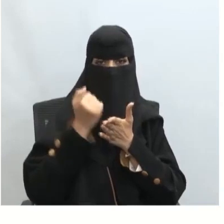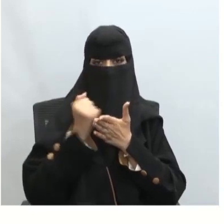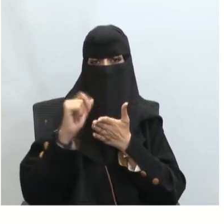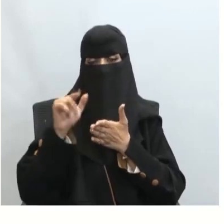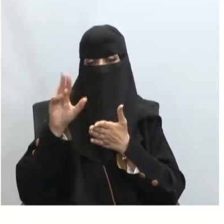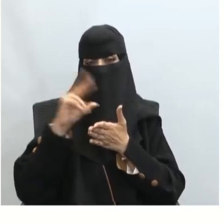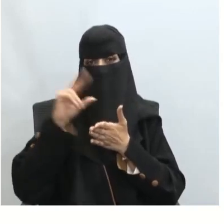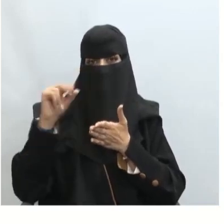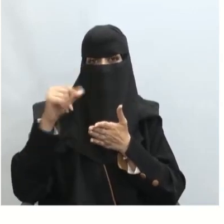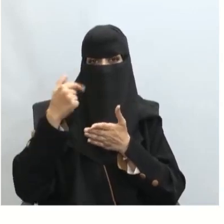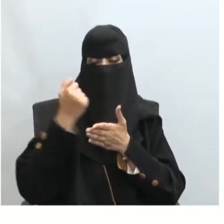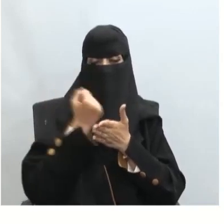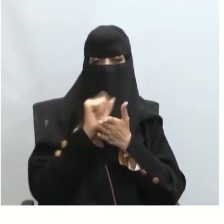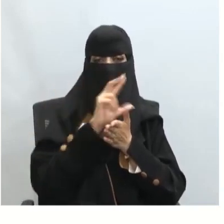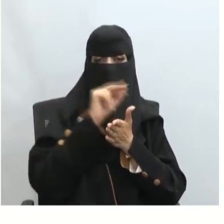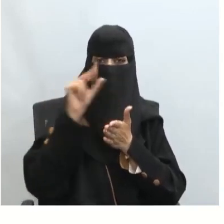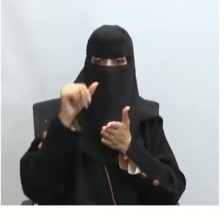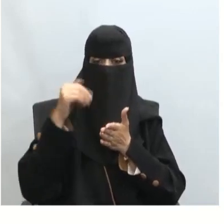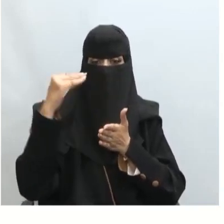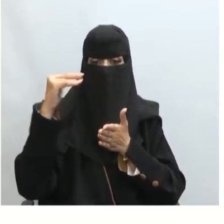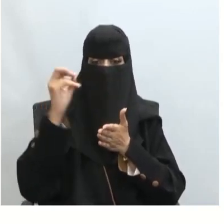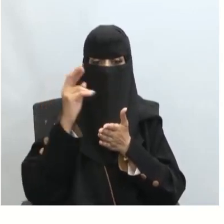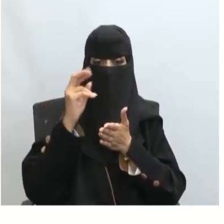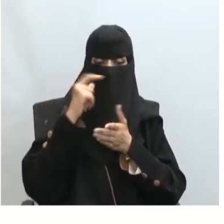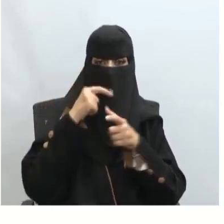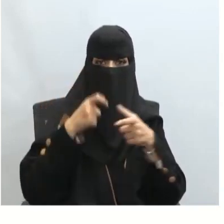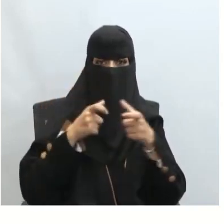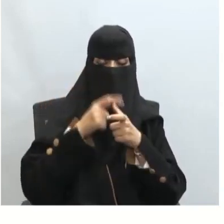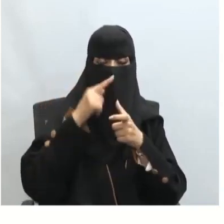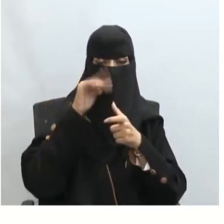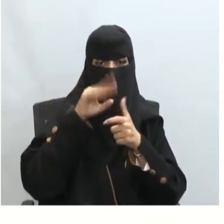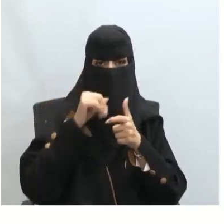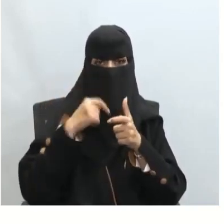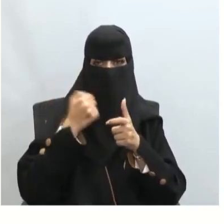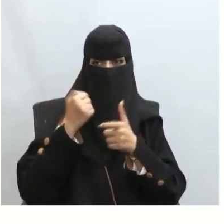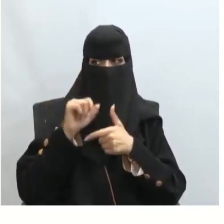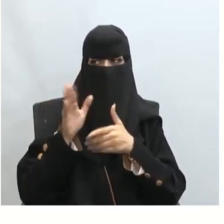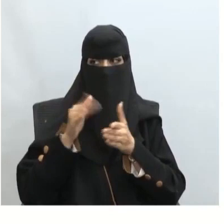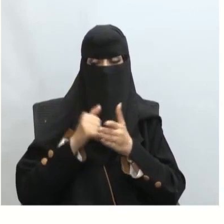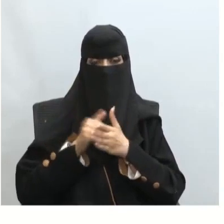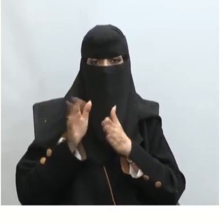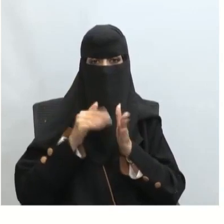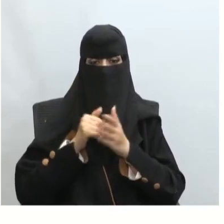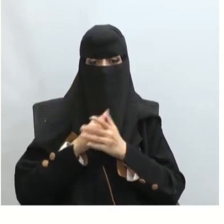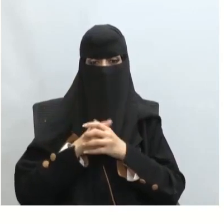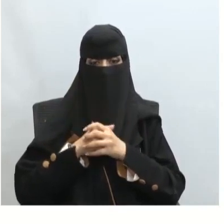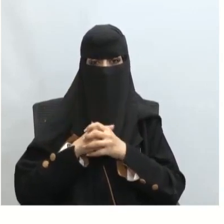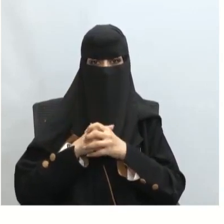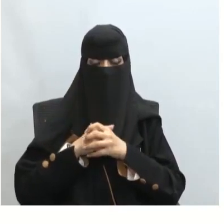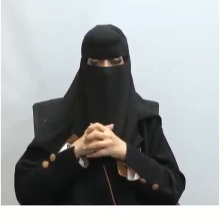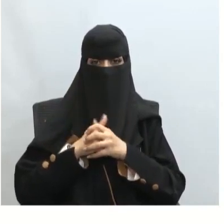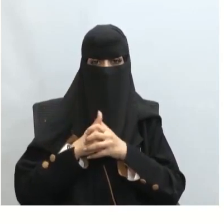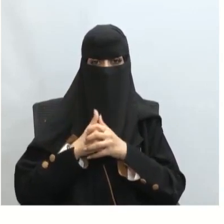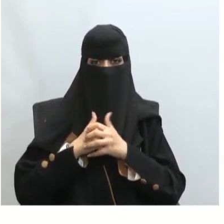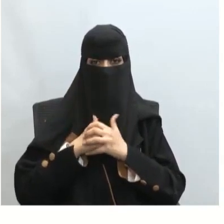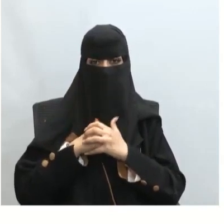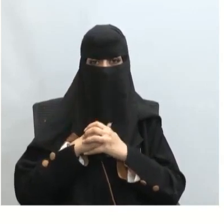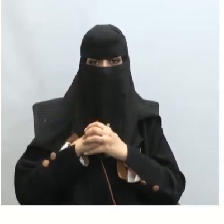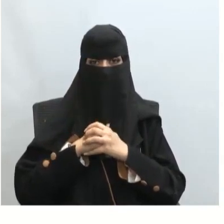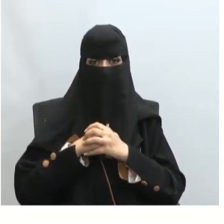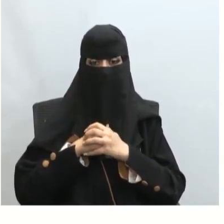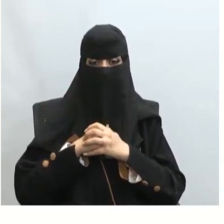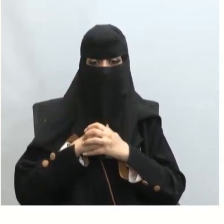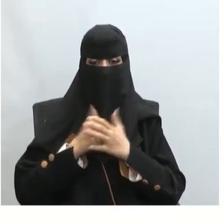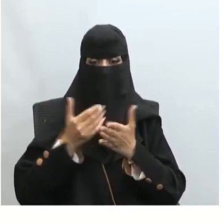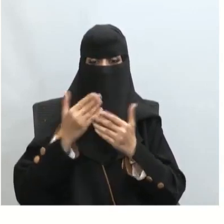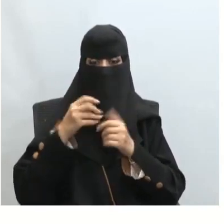بما انني حذفت سيتم بعد الحذف اضافه رابطه حتى تقوم بالتعويض اذا هنا التفاعل حذف